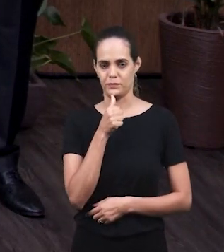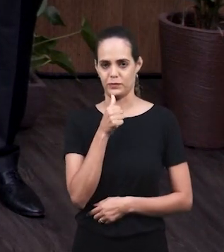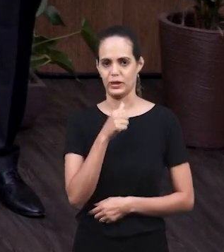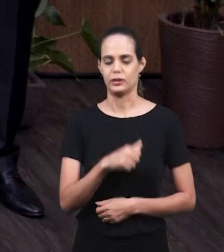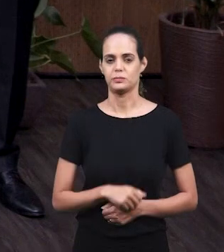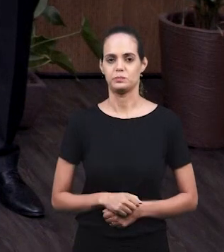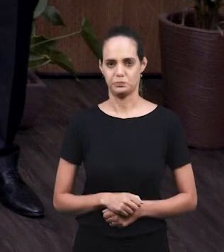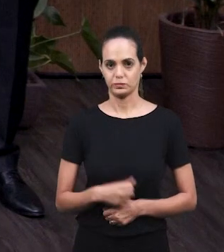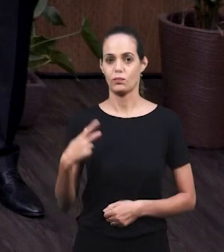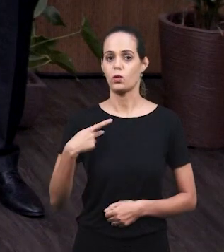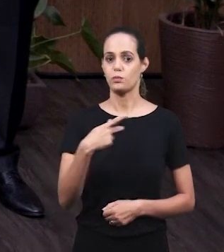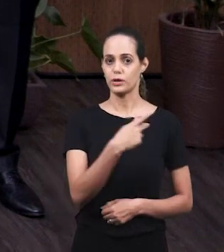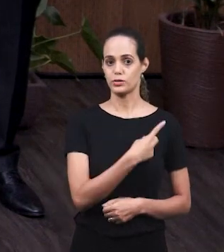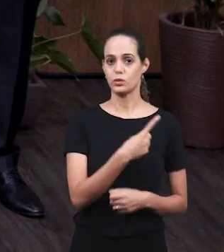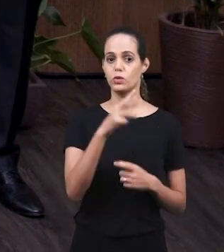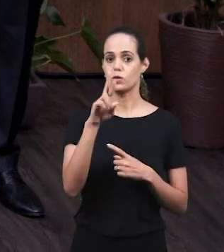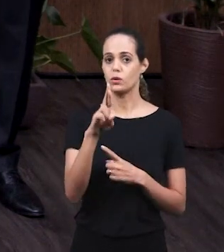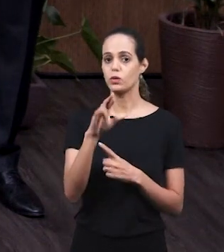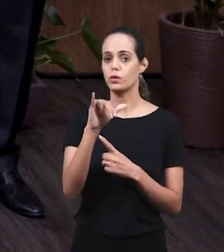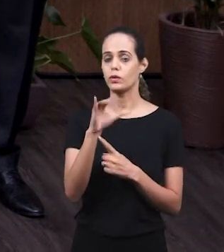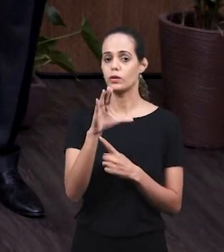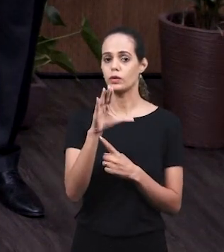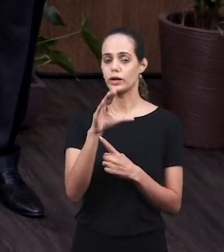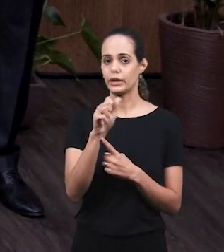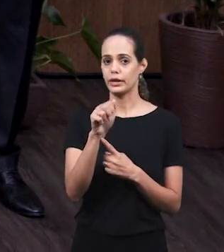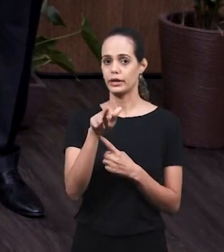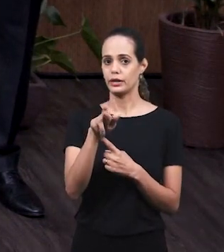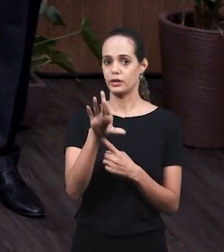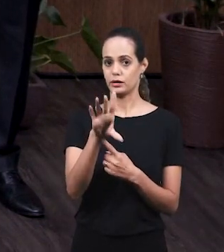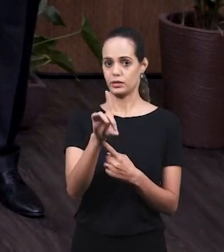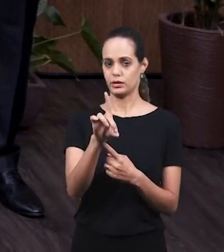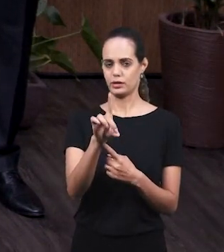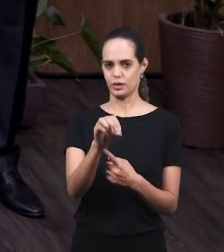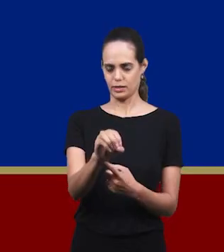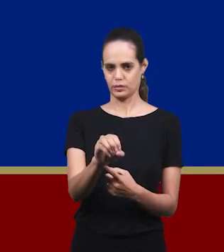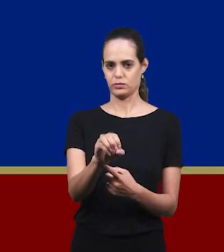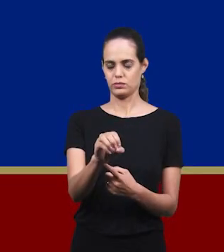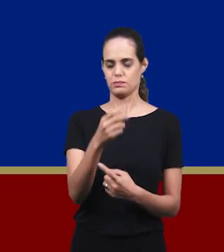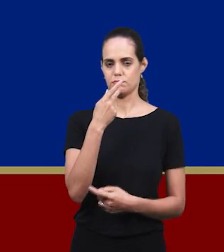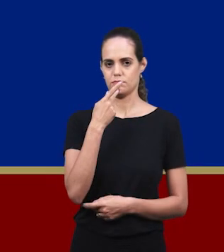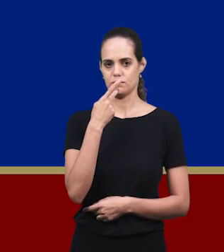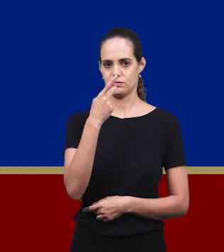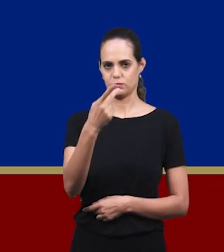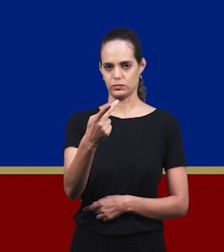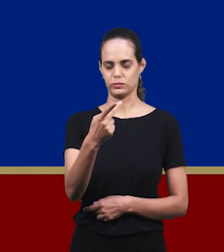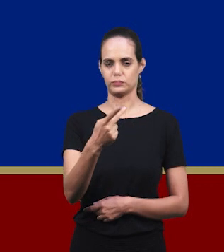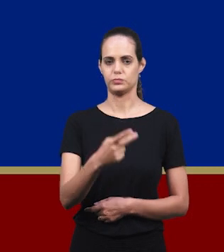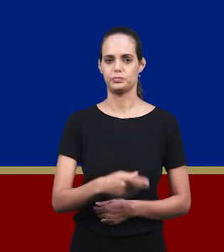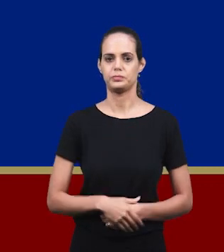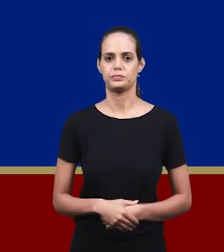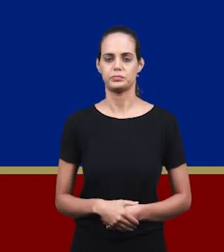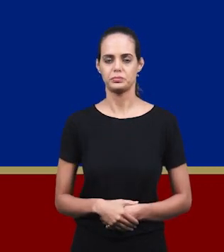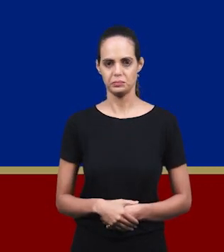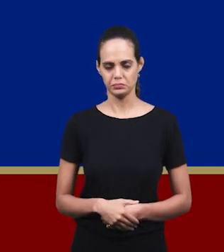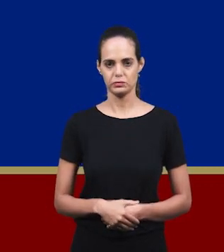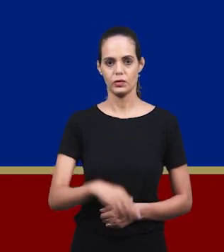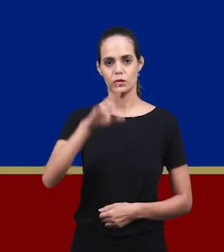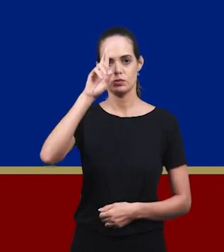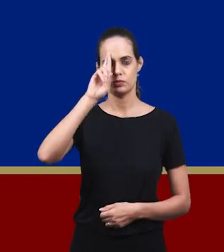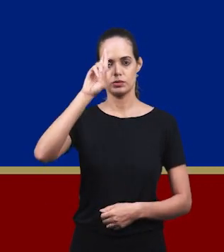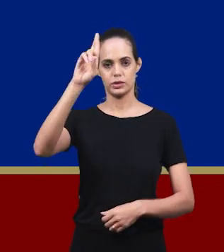pasteur Daniel Ronald Ricardo a commenté de São José, Santa Catarina. Il a écrit, le Seigneur